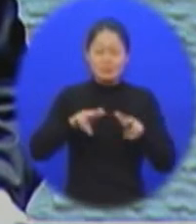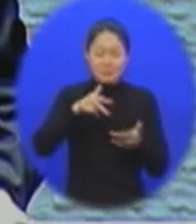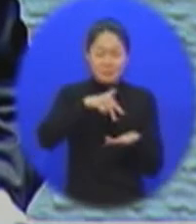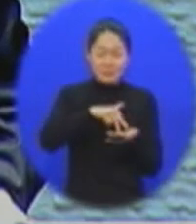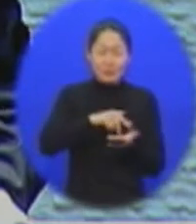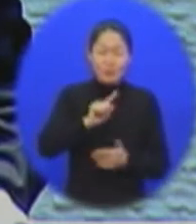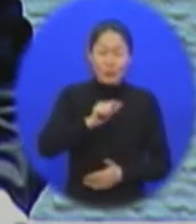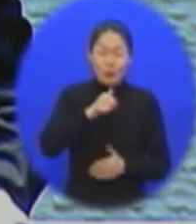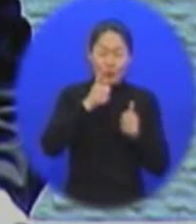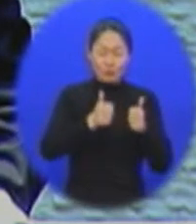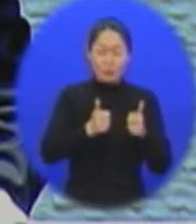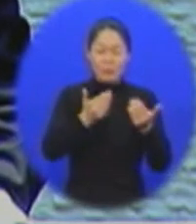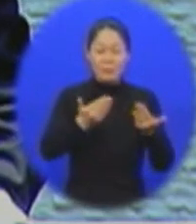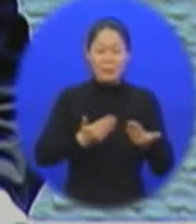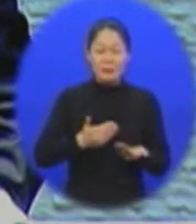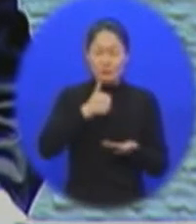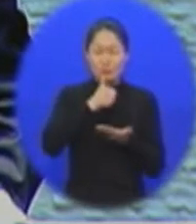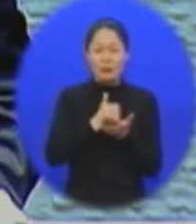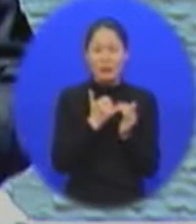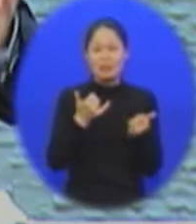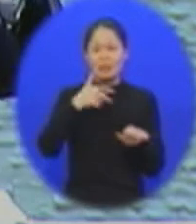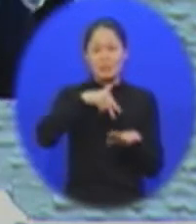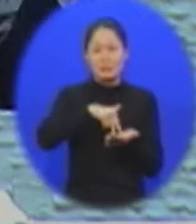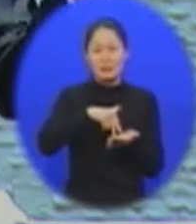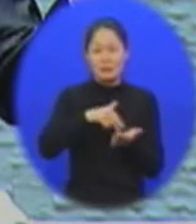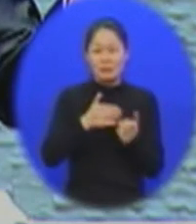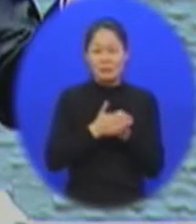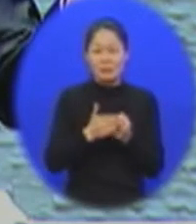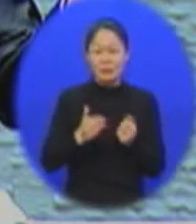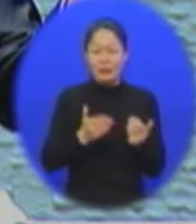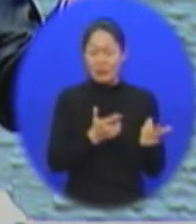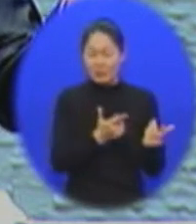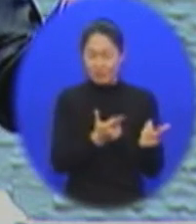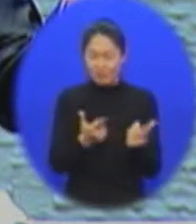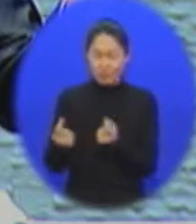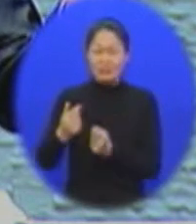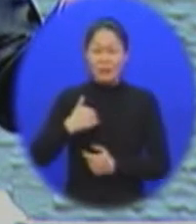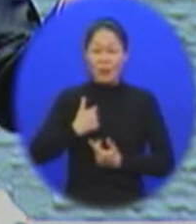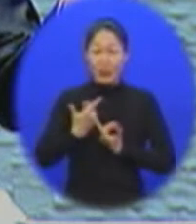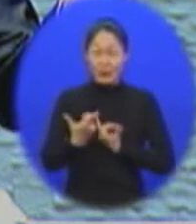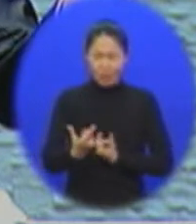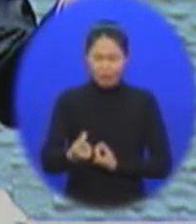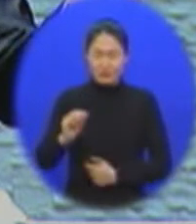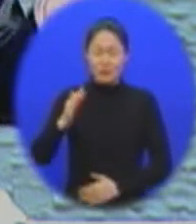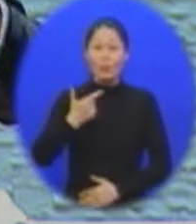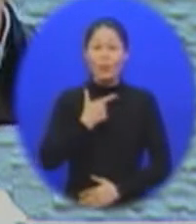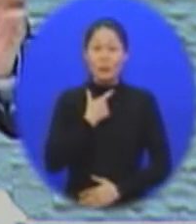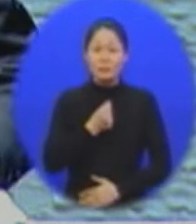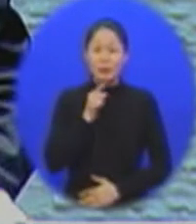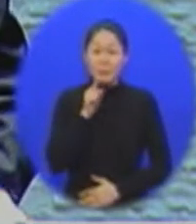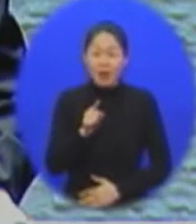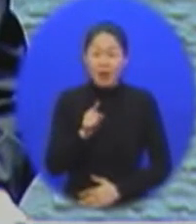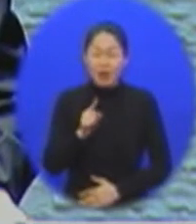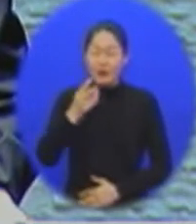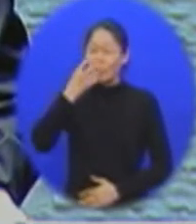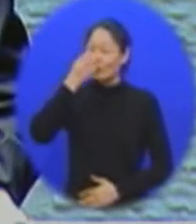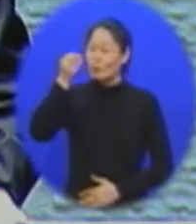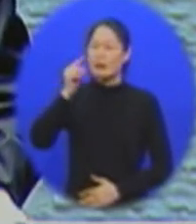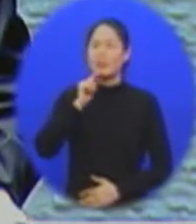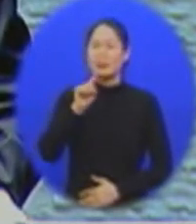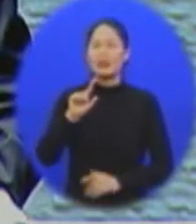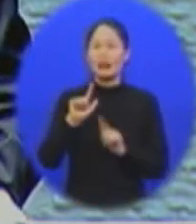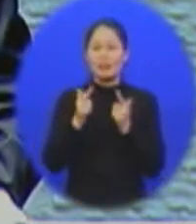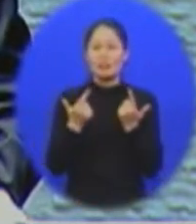재판 받는 죄인 입장에서 다 나와 같이 되기를 원합니다 그럼 절대 교만 해서 나온 말은